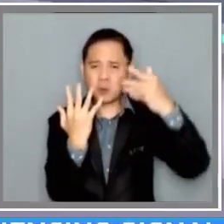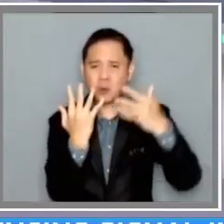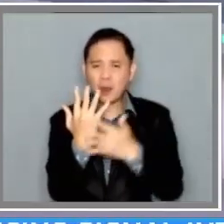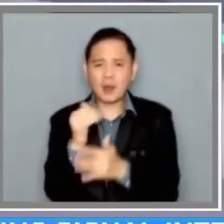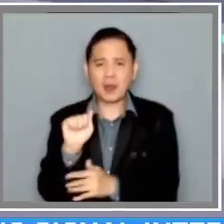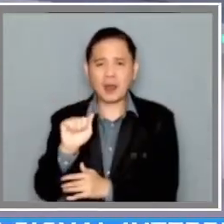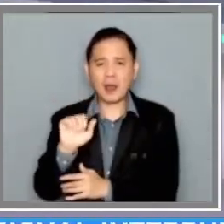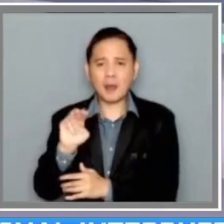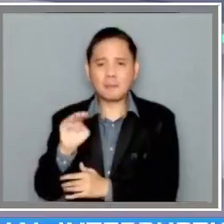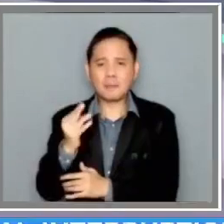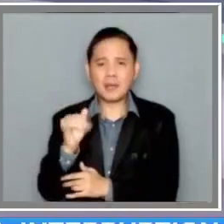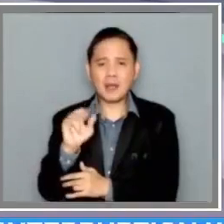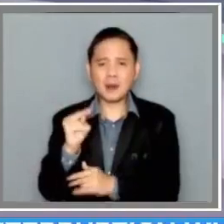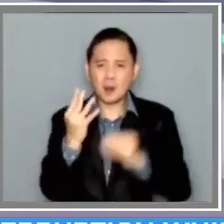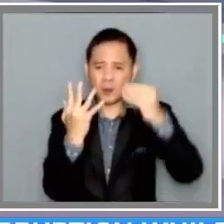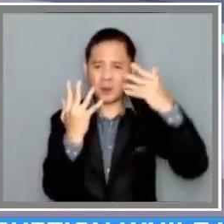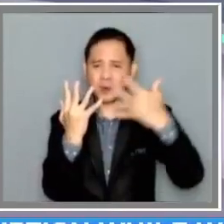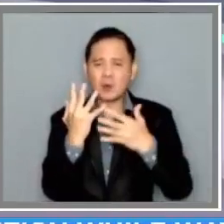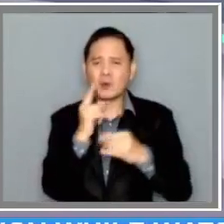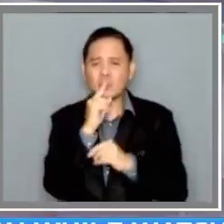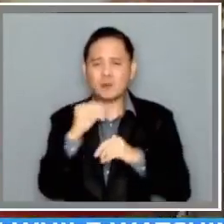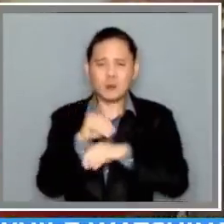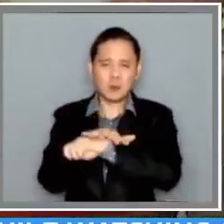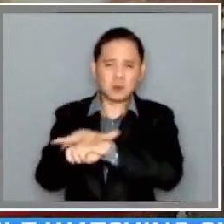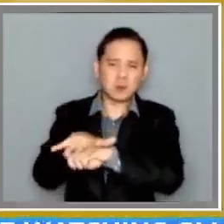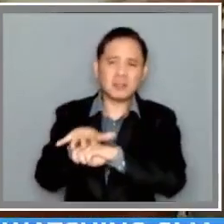nito. Balitang hatid ni Nico Wahe.